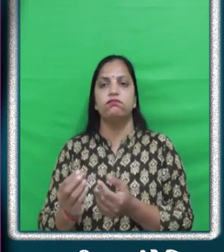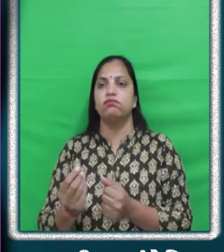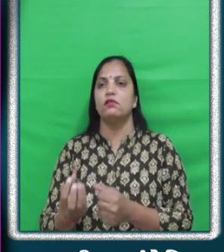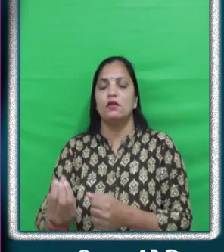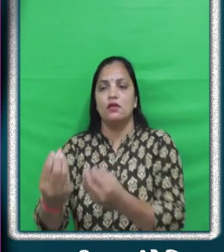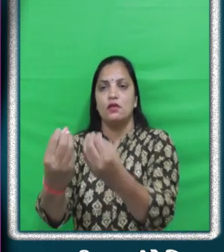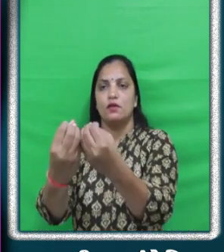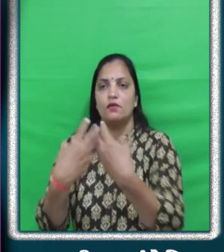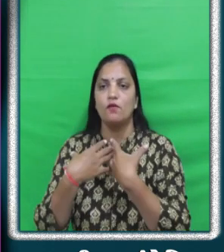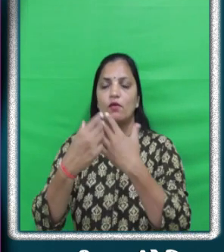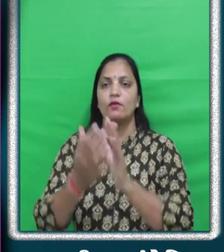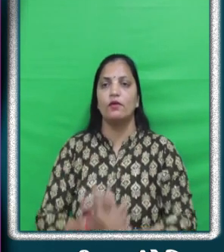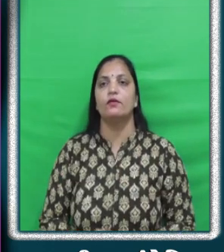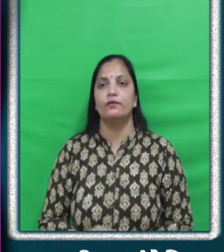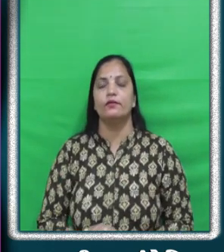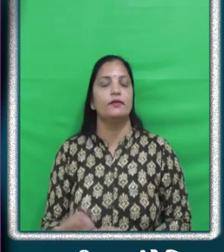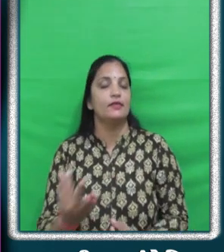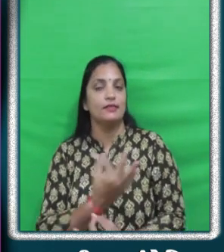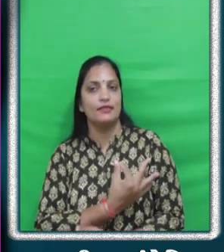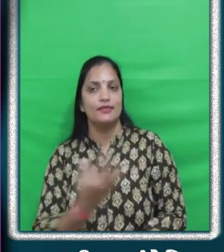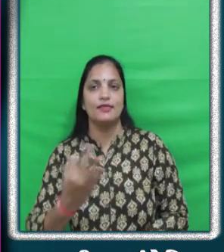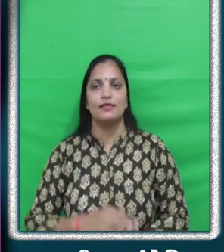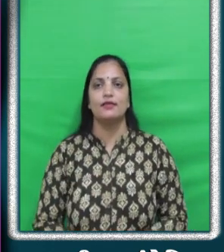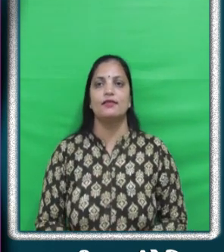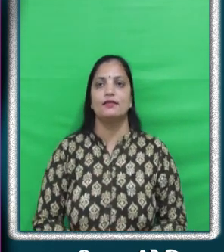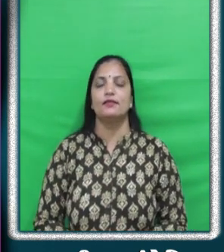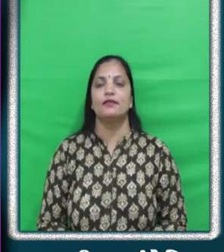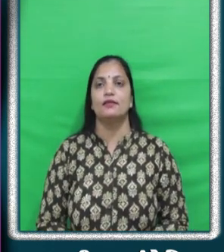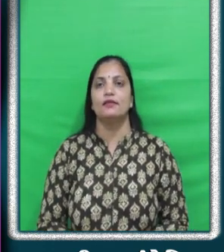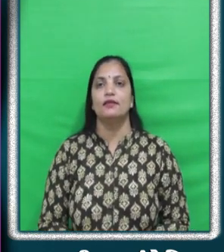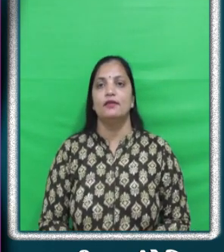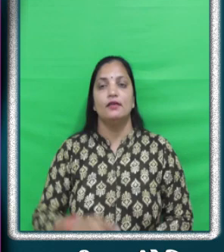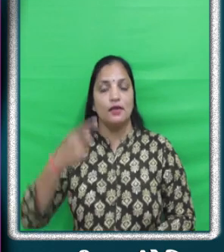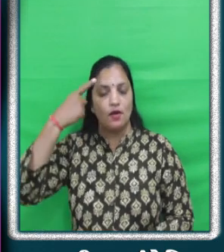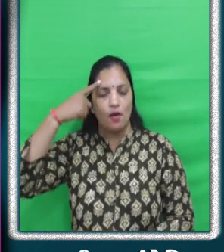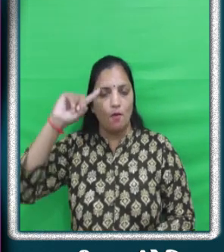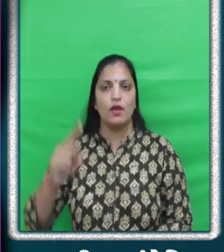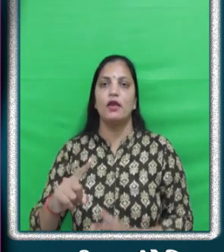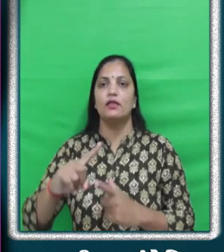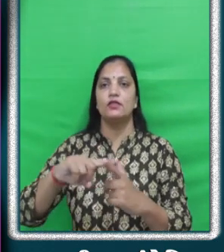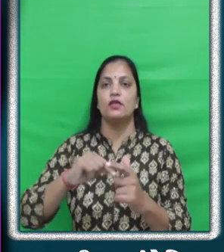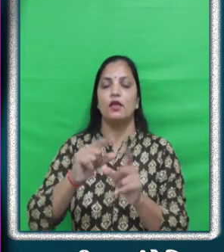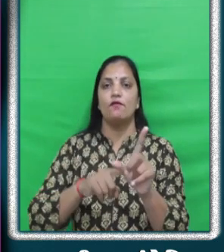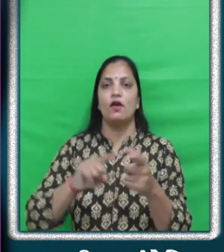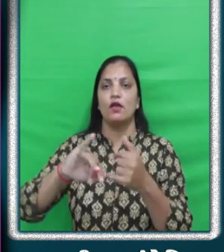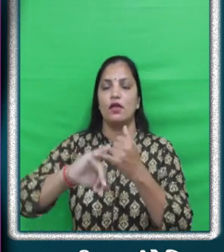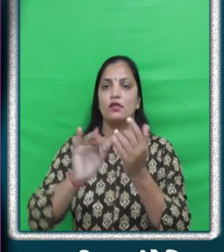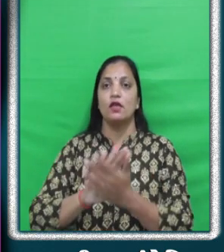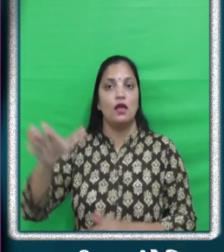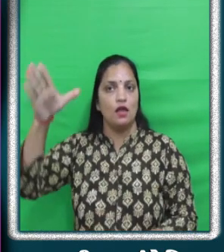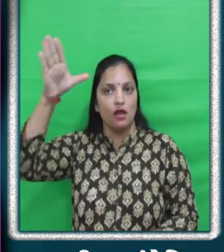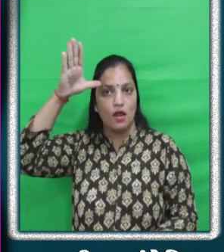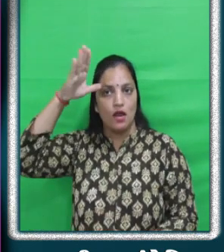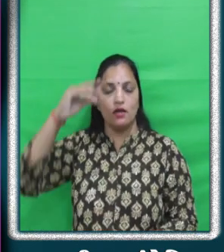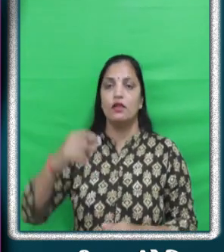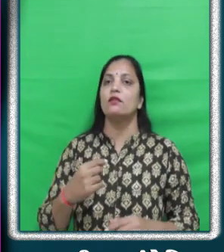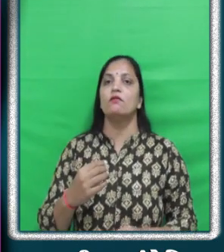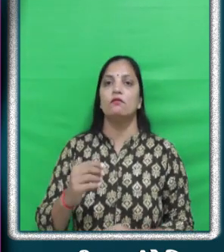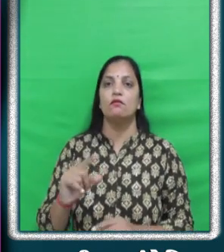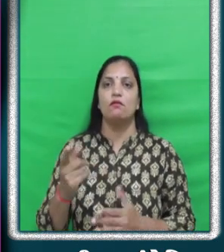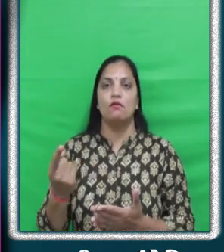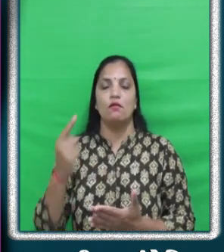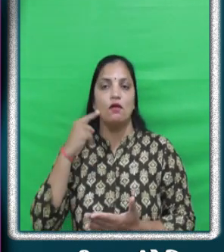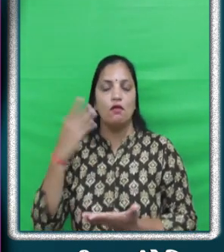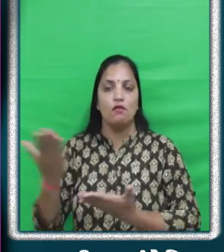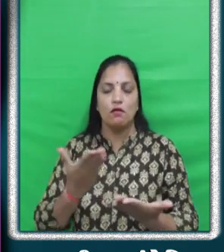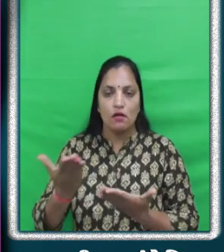છે ઝડપથી। વિદ્યાર્થી મિત્રો સરસ, અમરેલીથી શૈલેષભાઈ આપણી સાથે જોડાઈ ગયા છે, આણંદથી